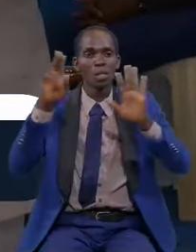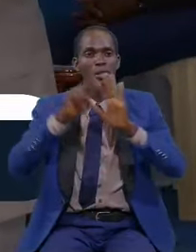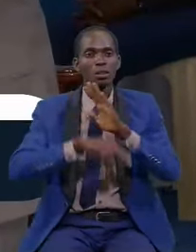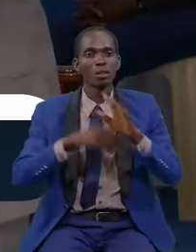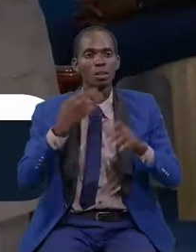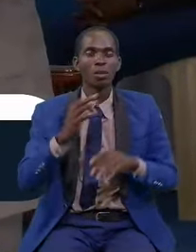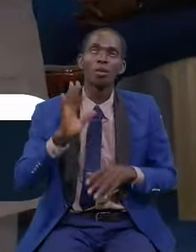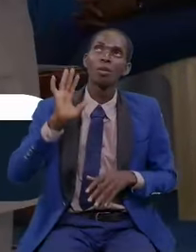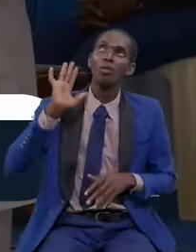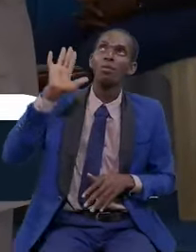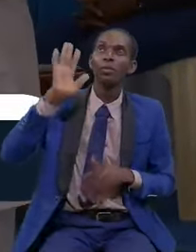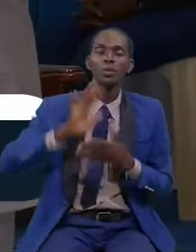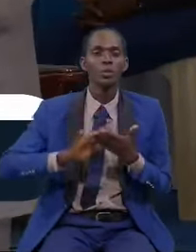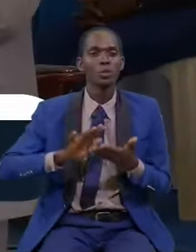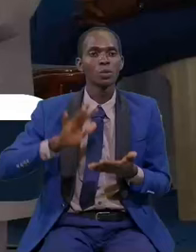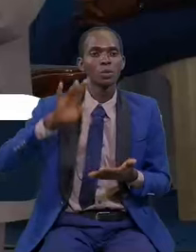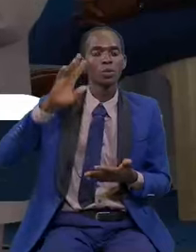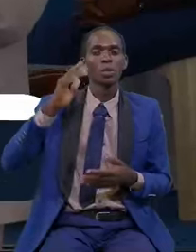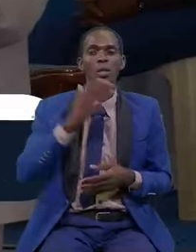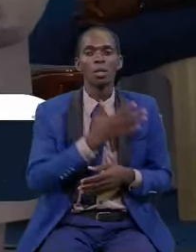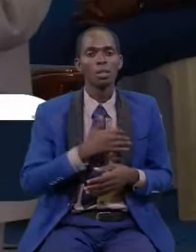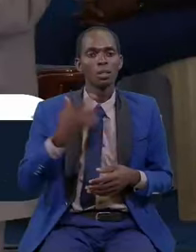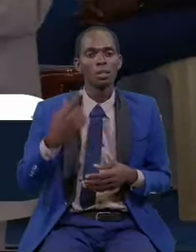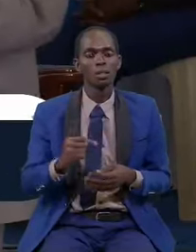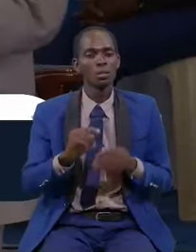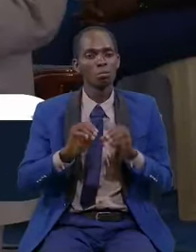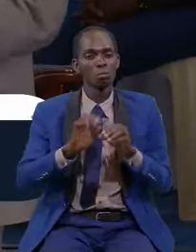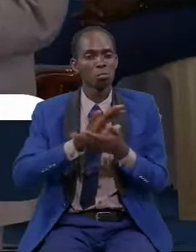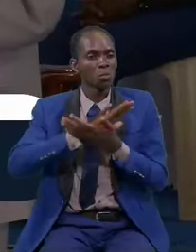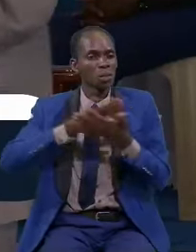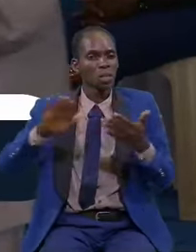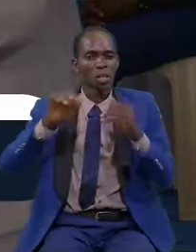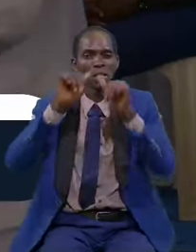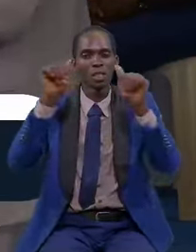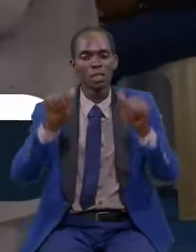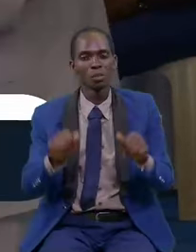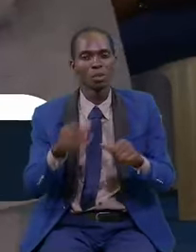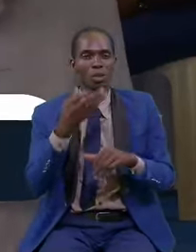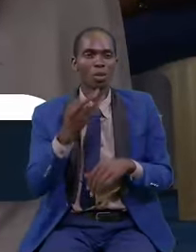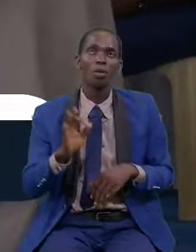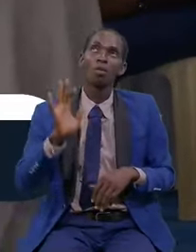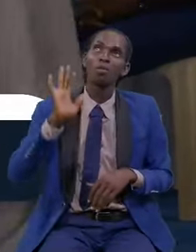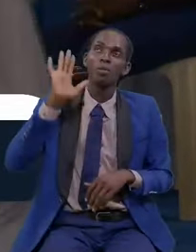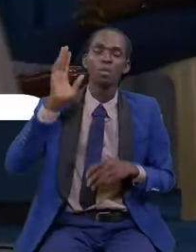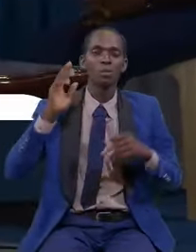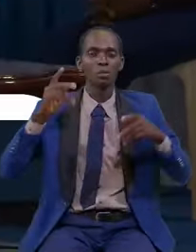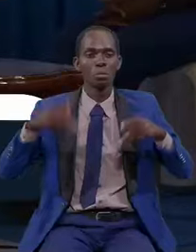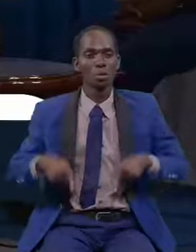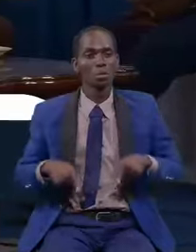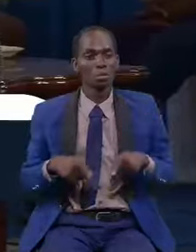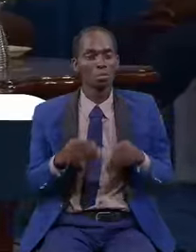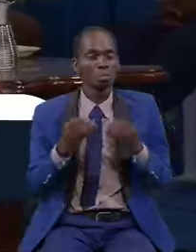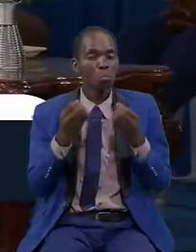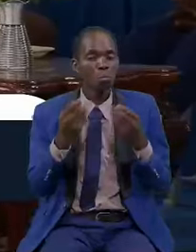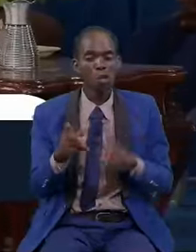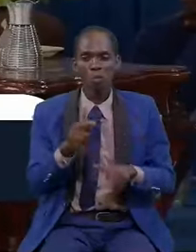Et qui étant le reflet de sa gloire et l'empreinte de sa personne. L'empreinte de sa personne. Nous